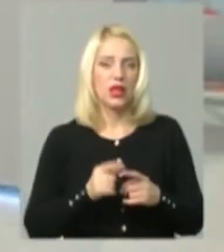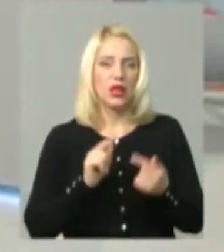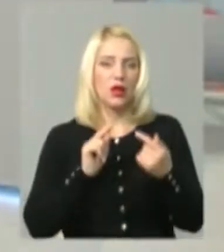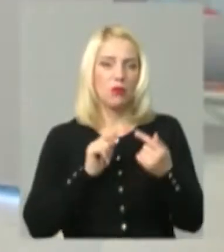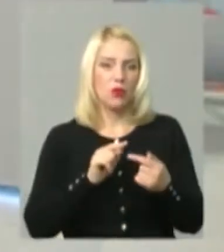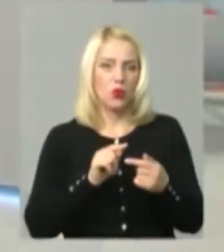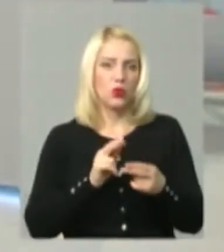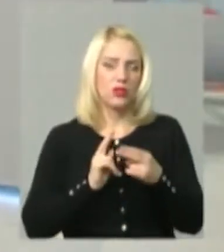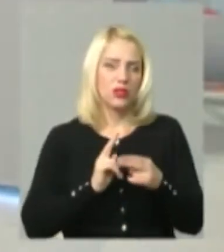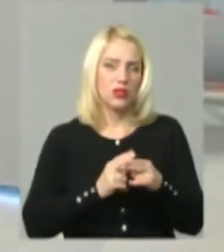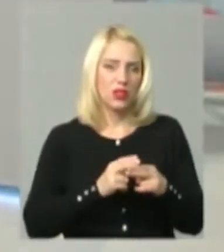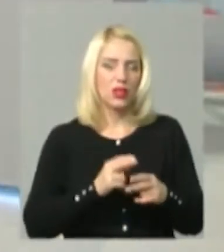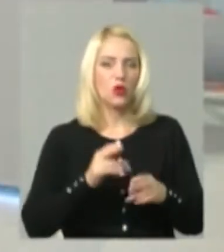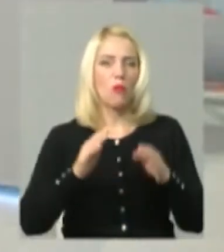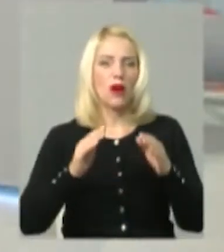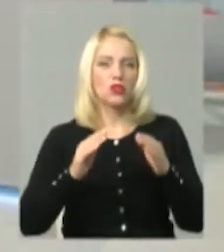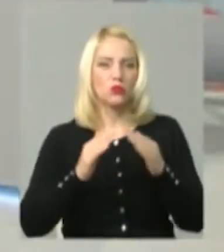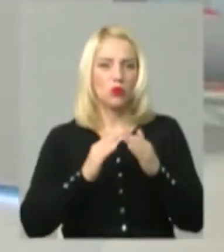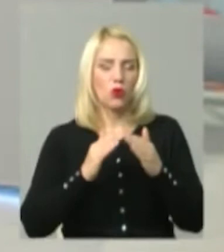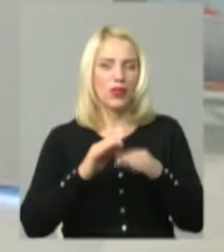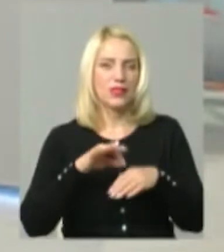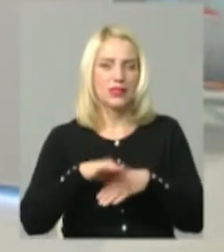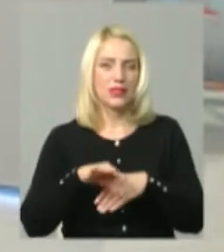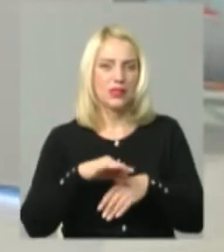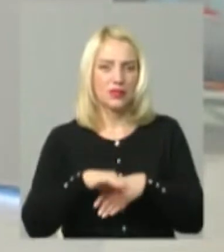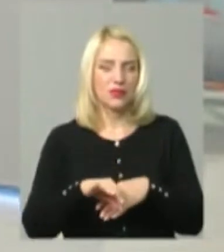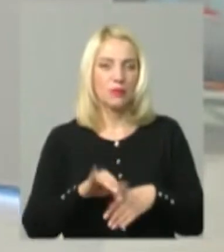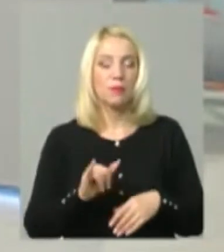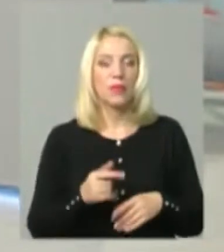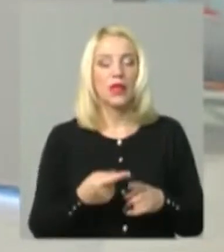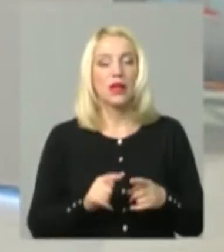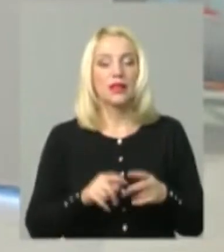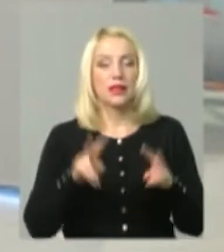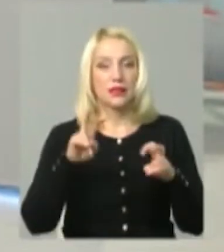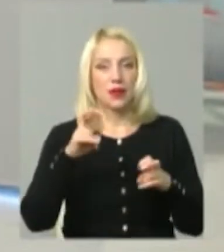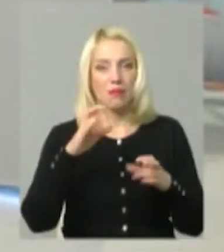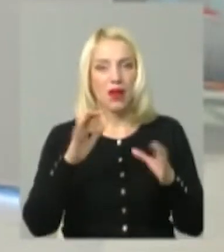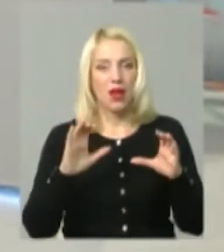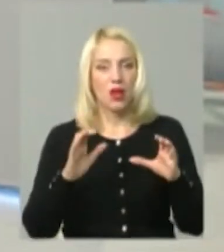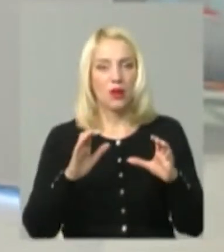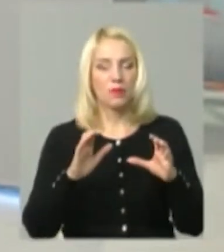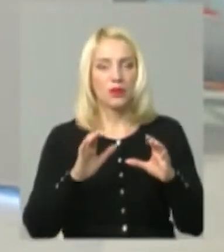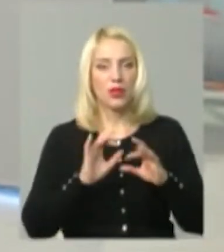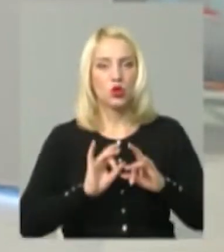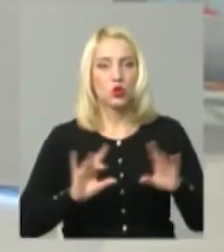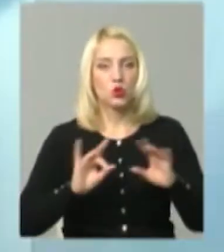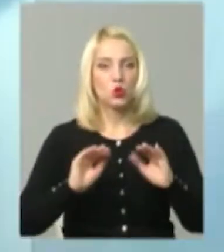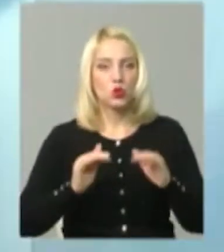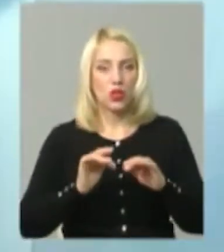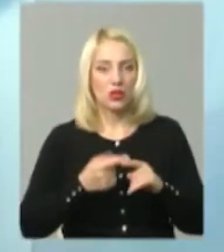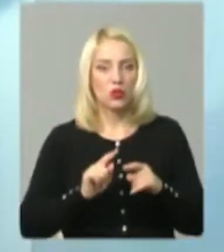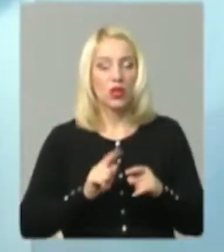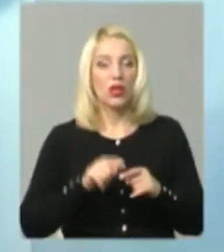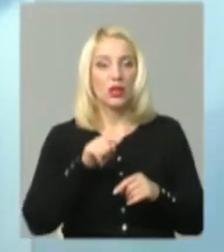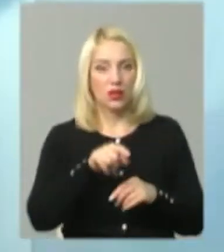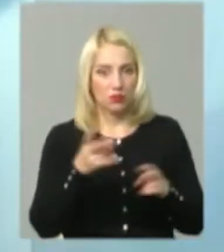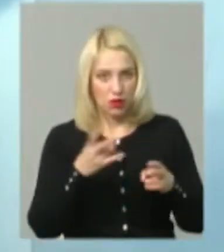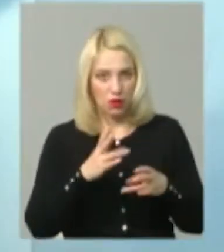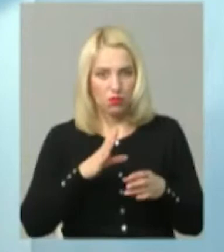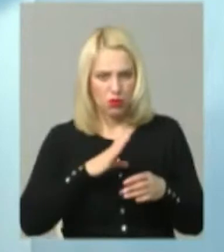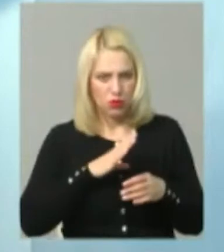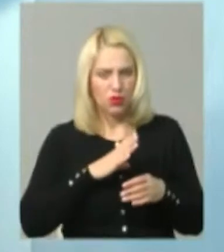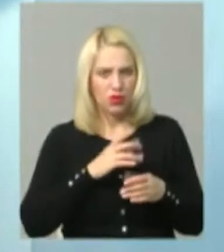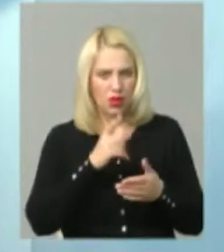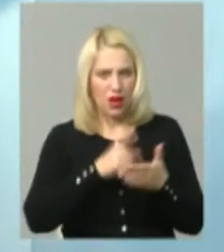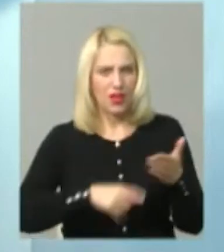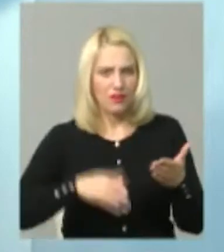протидії домашньому насильству. Те, що стосується теми сюжету, який ми щойно бачили по Новій Ушиці, то мали ліквідовувати там